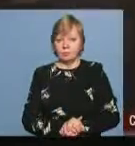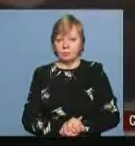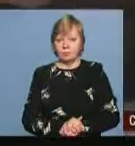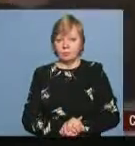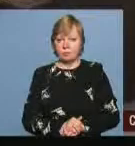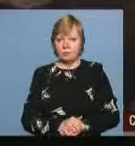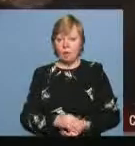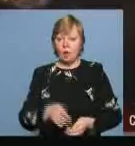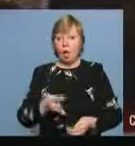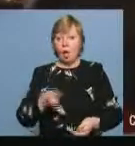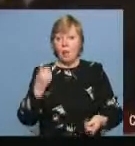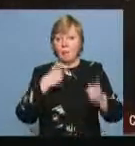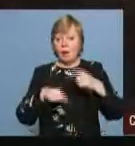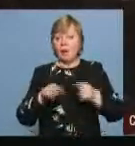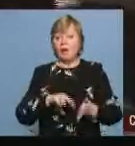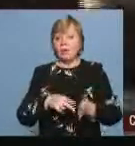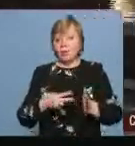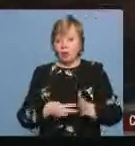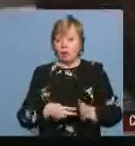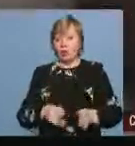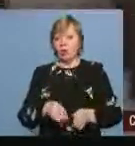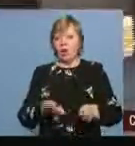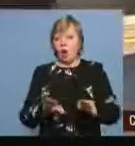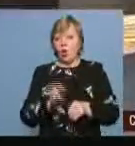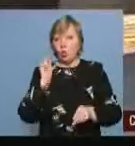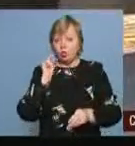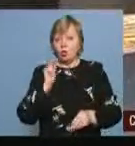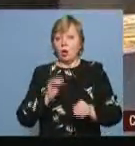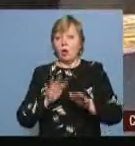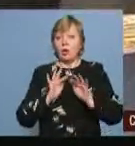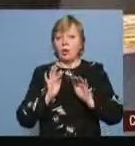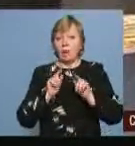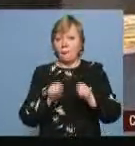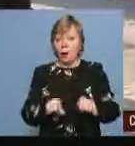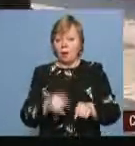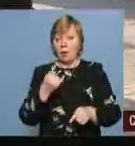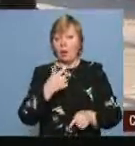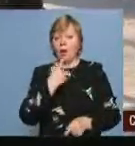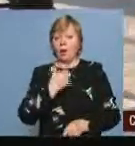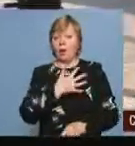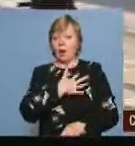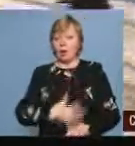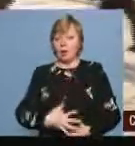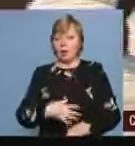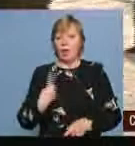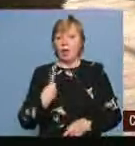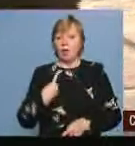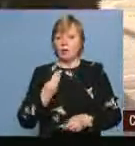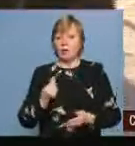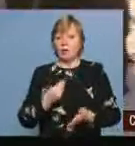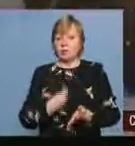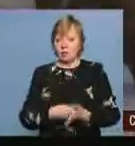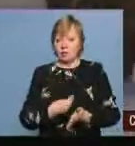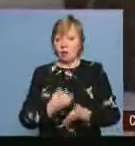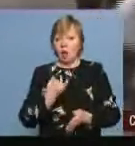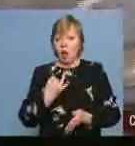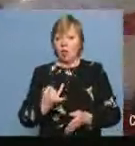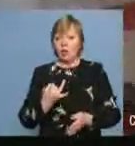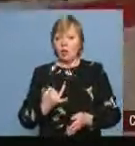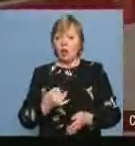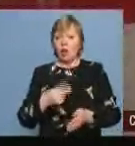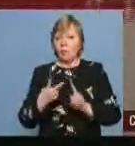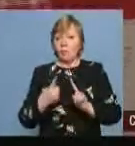По легенде учений, преступники напали и ранили инкассаторов. Дальше события разворачивались в 2 вариантах. По